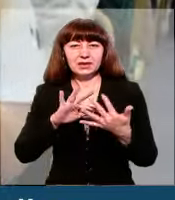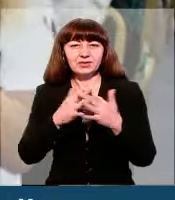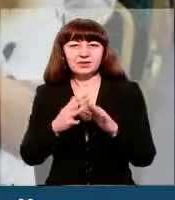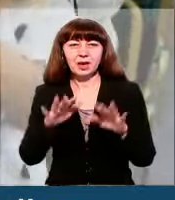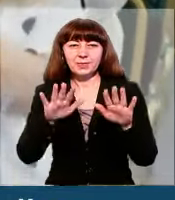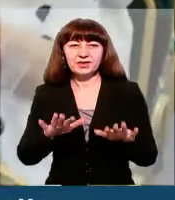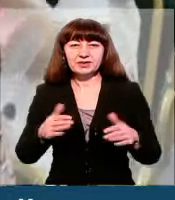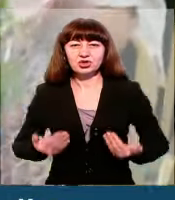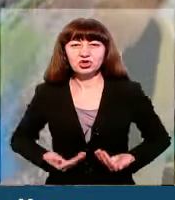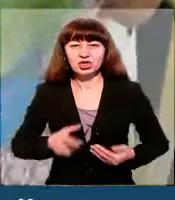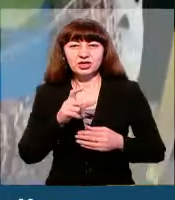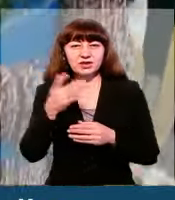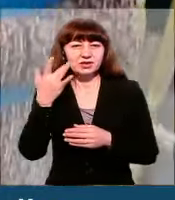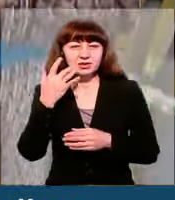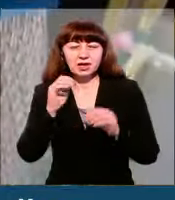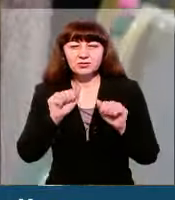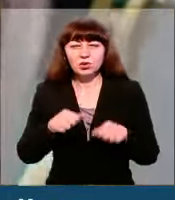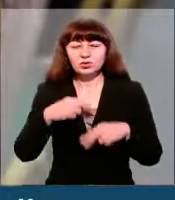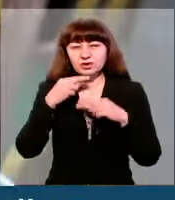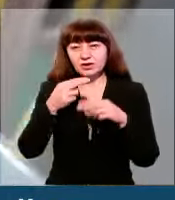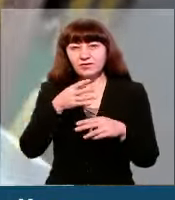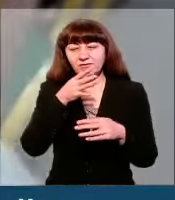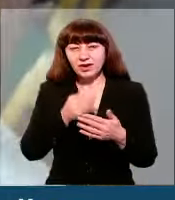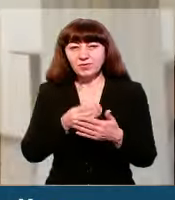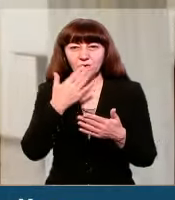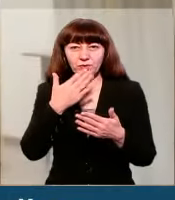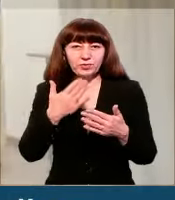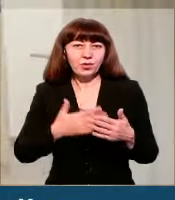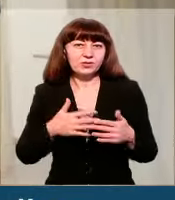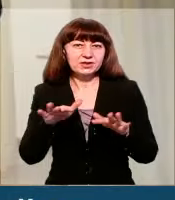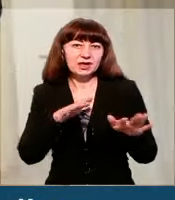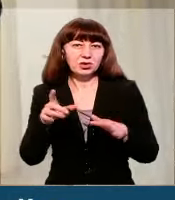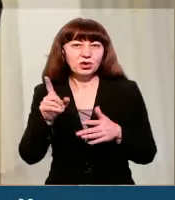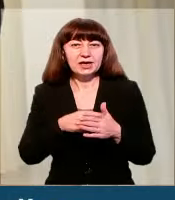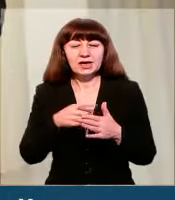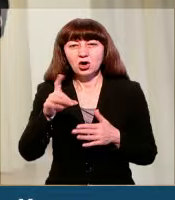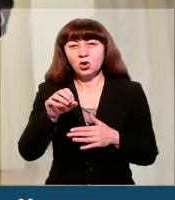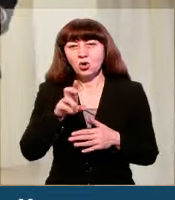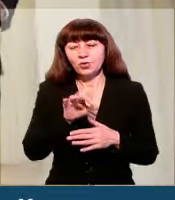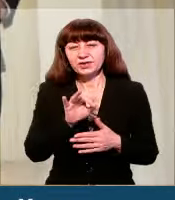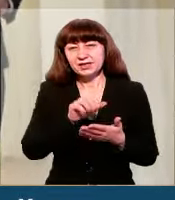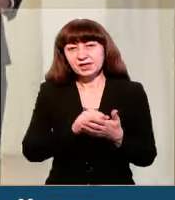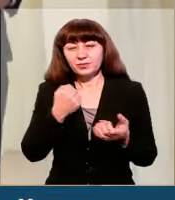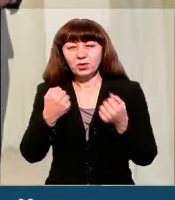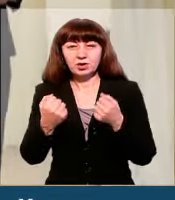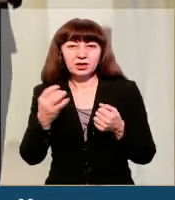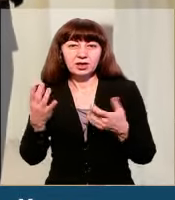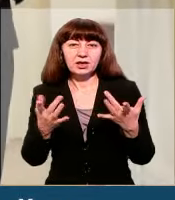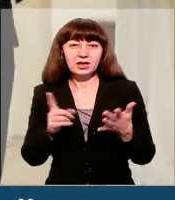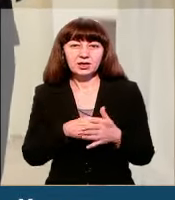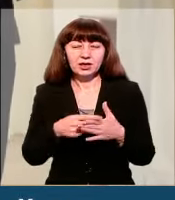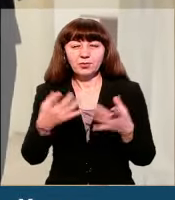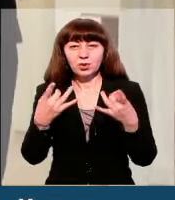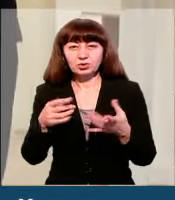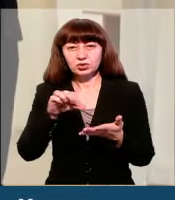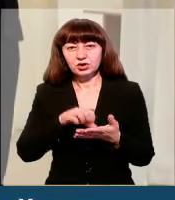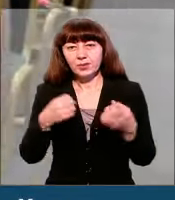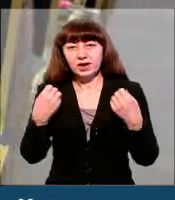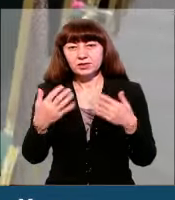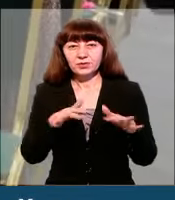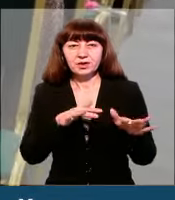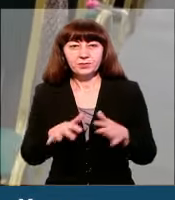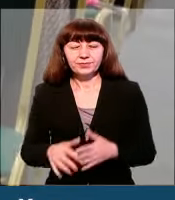а местные жители всегда смогут уделить время любимому делу или хобби, заняться спортом или просто принять участие в праздничном